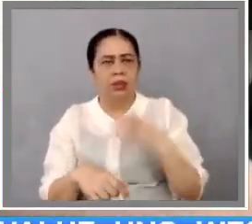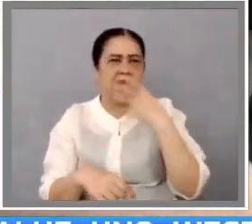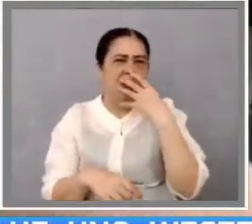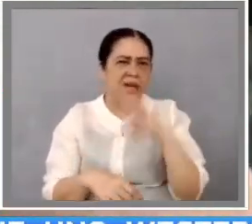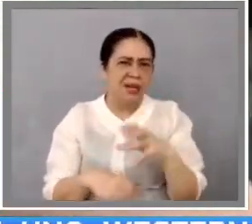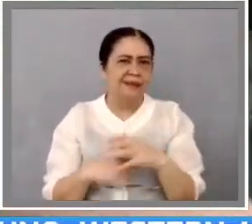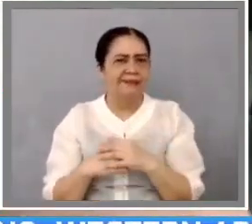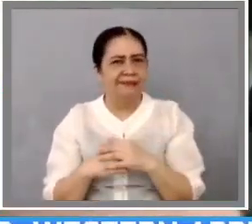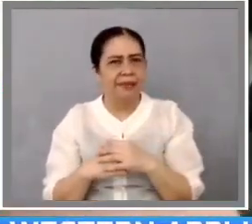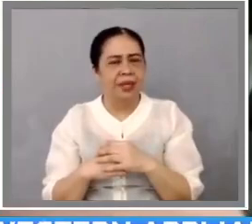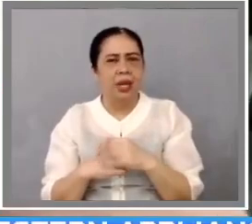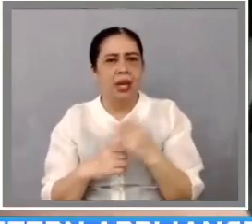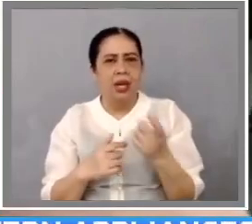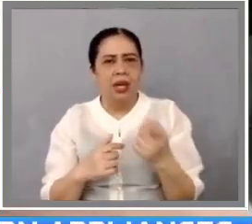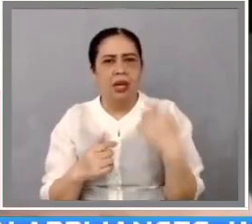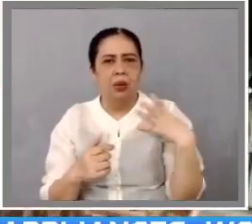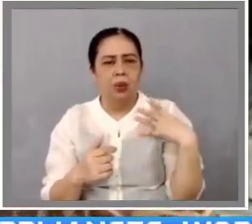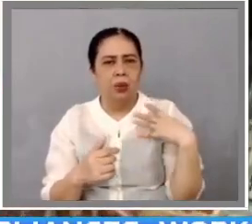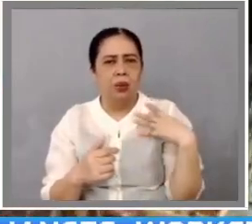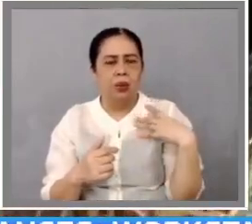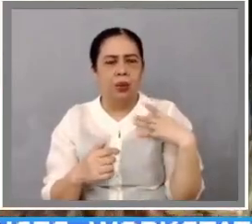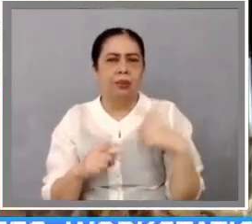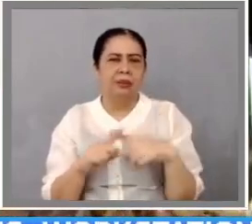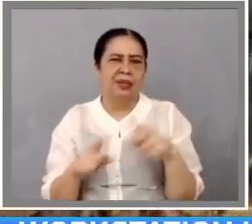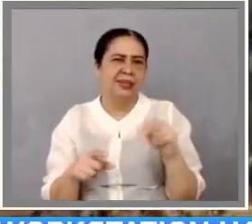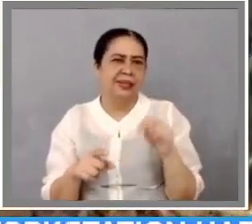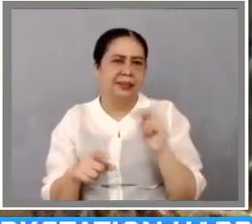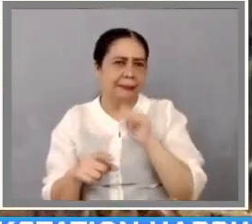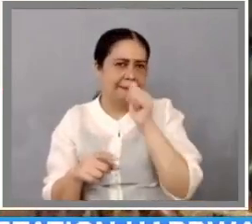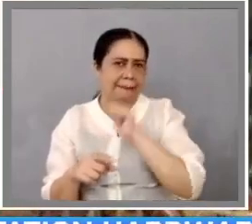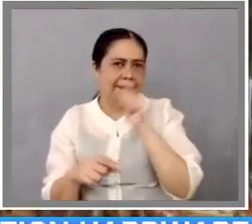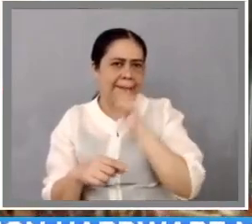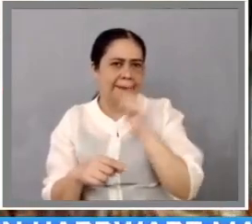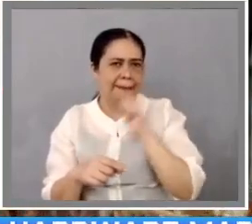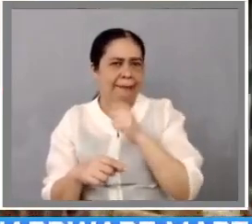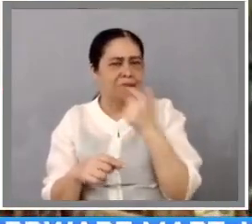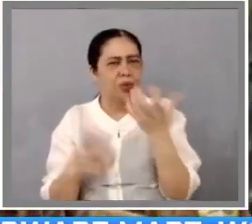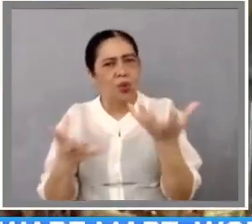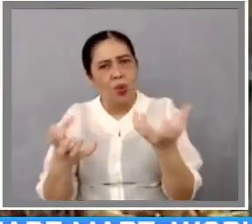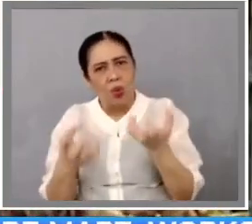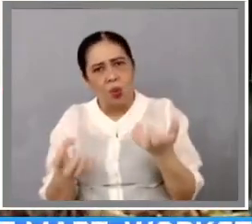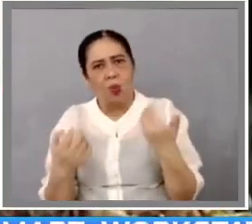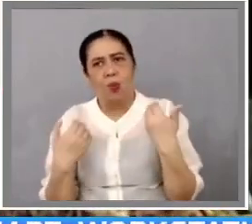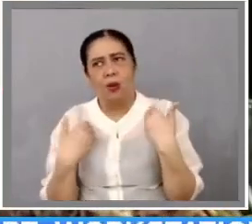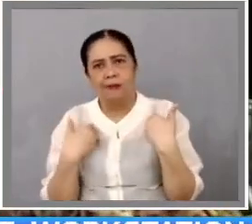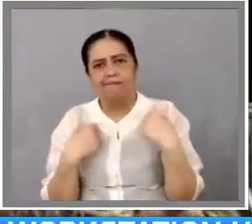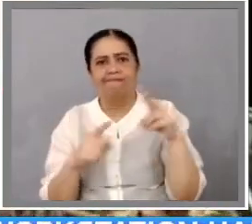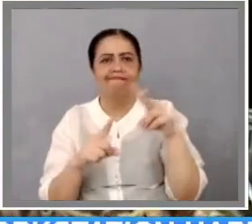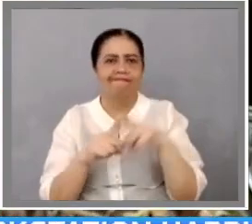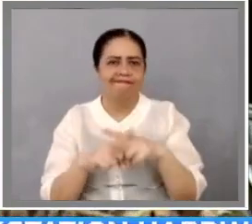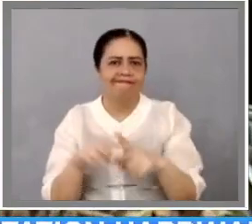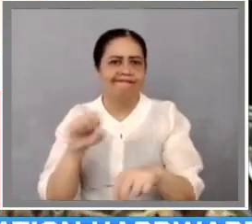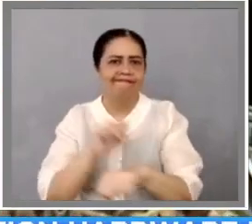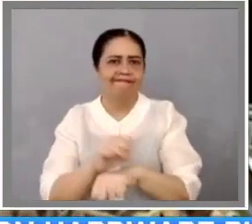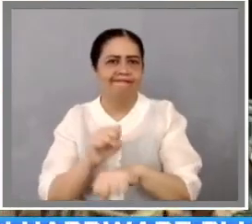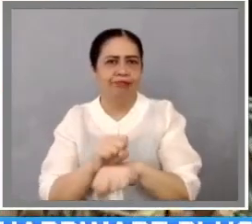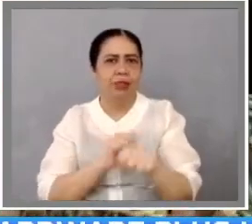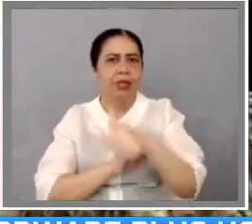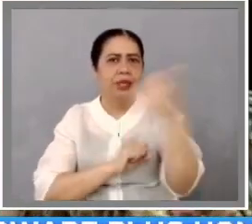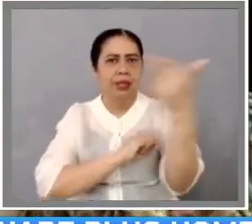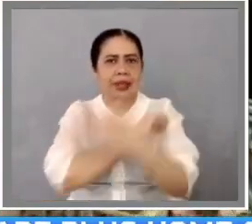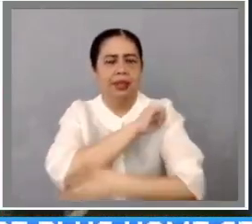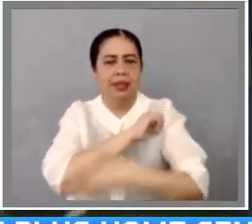ilang oras na paghihintay pero kailangan daw nilang tiisin sa kagustuhang makapag-apply ng trabaho sa ibang bansa. Ito rin